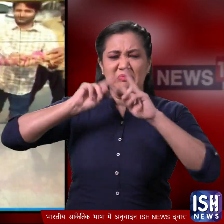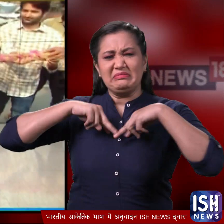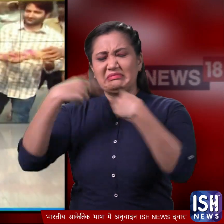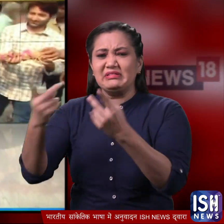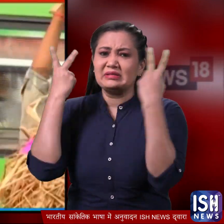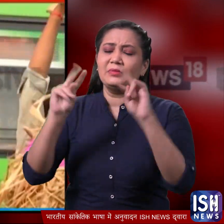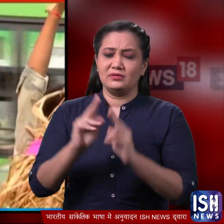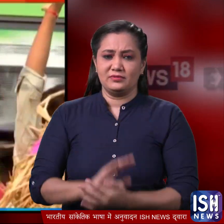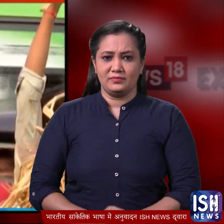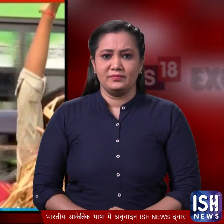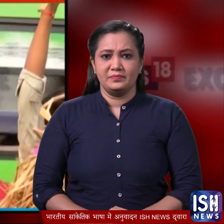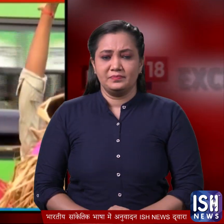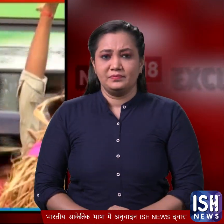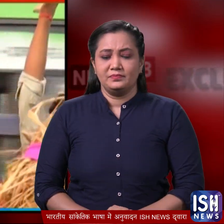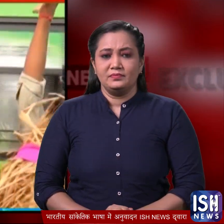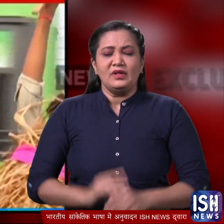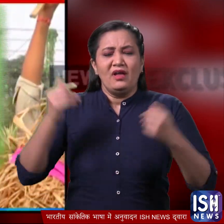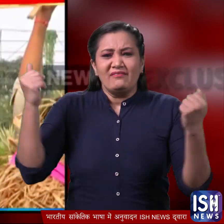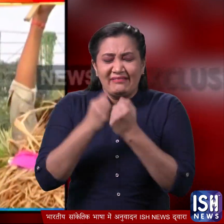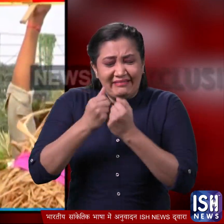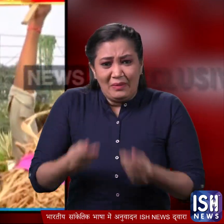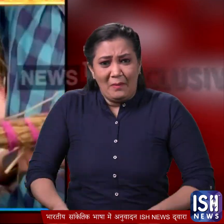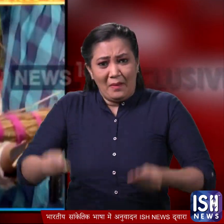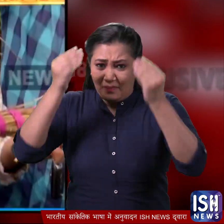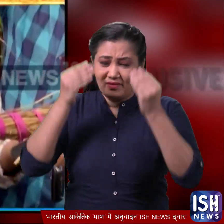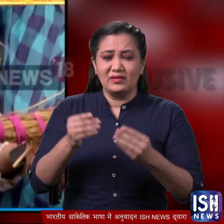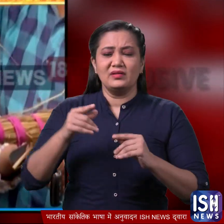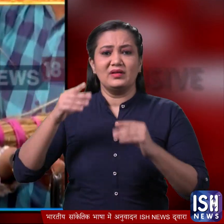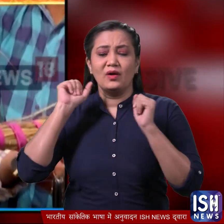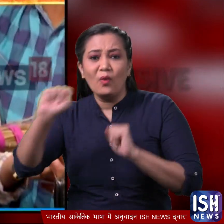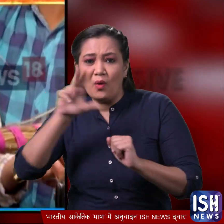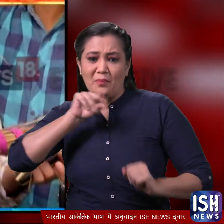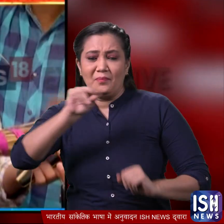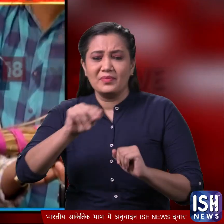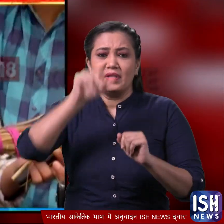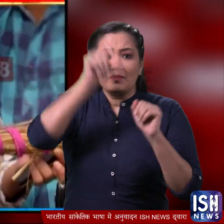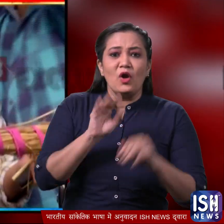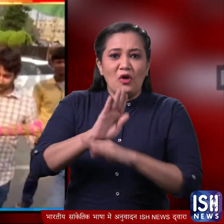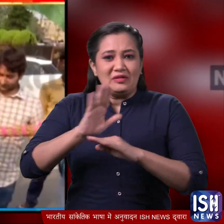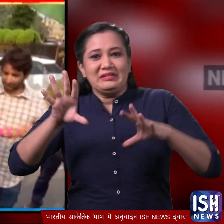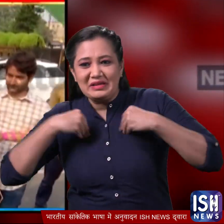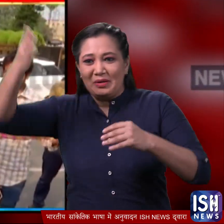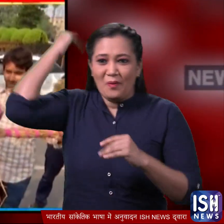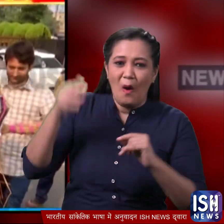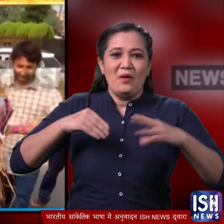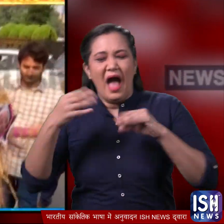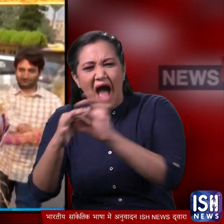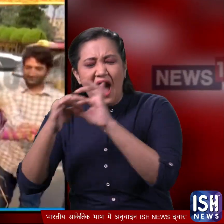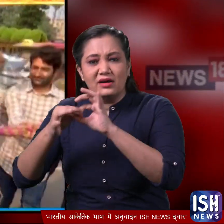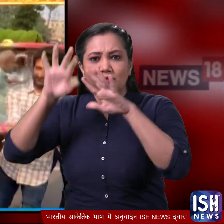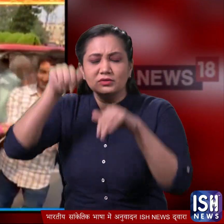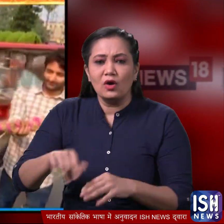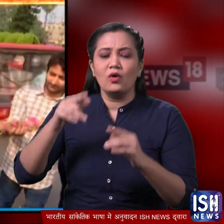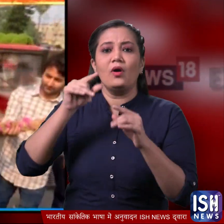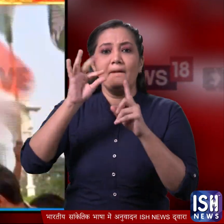खोल दिया और ये तलखी इस कदर बढ़ गई कि लालू प्रसाद के अंदाजे बयां पर लहलोट होने वाली कांग्रेस ने पटना